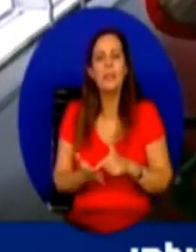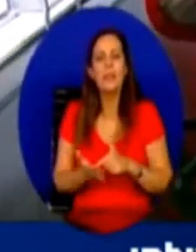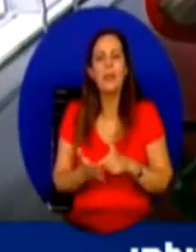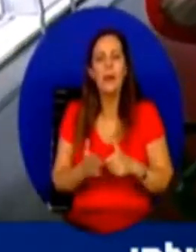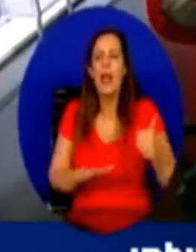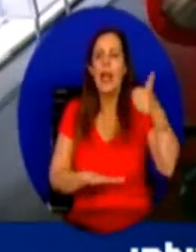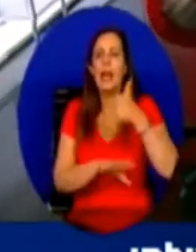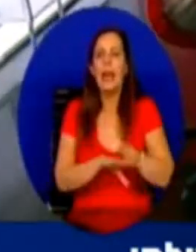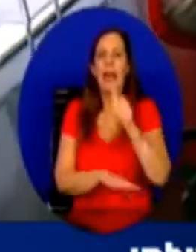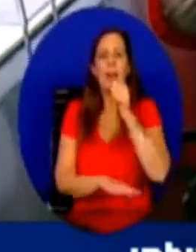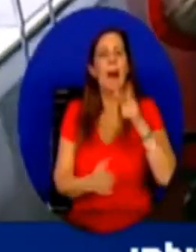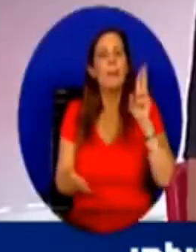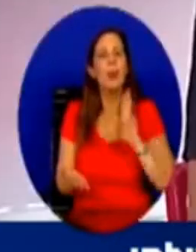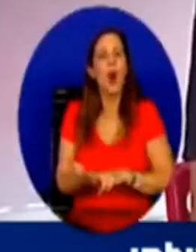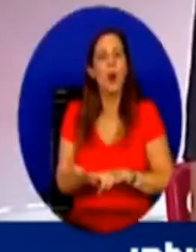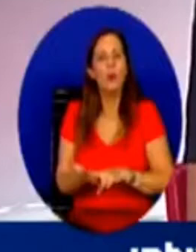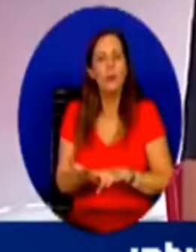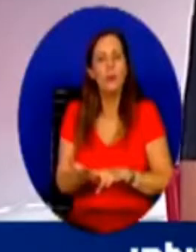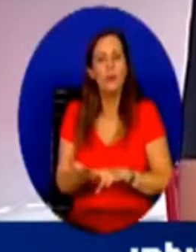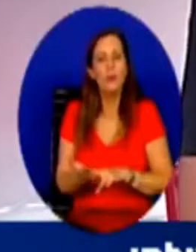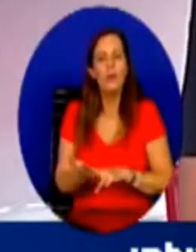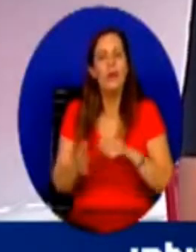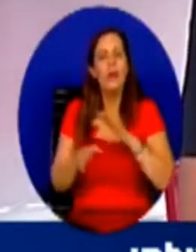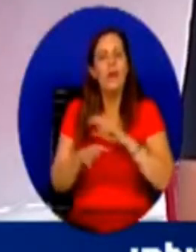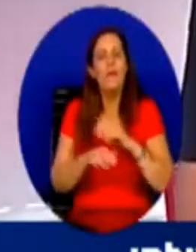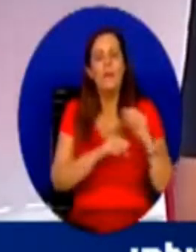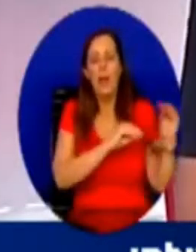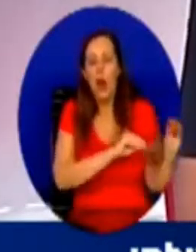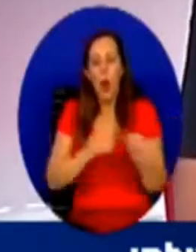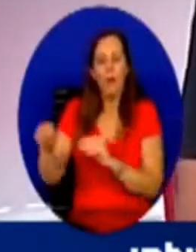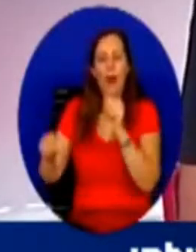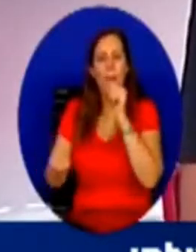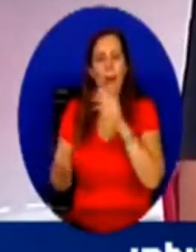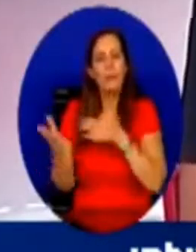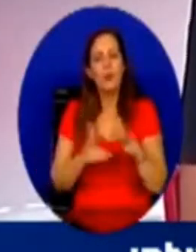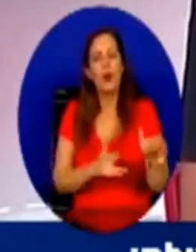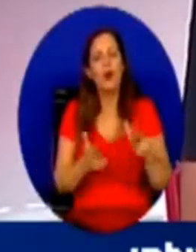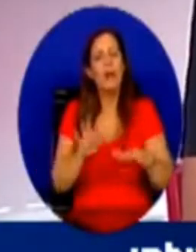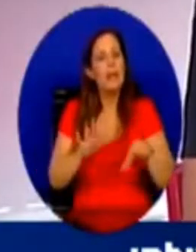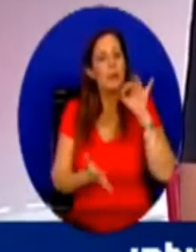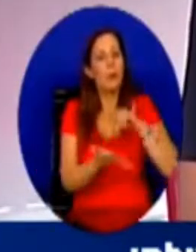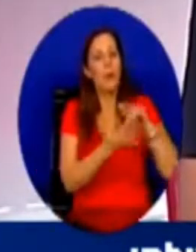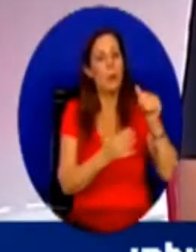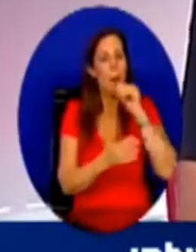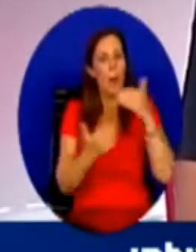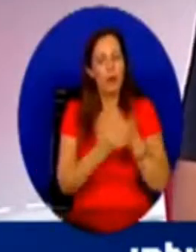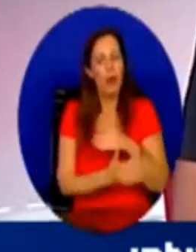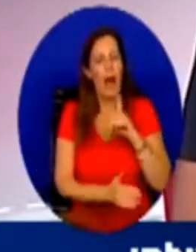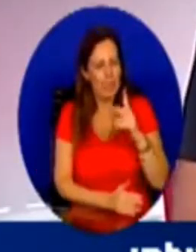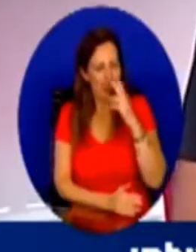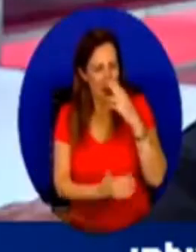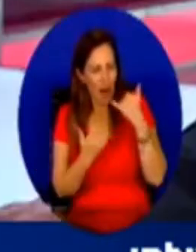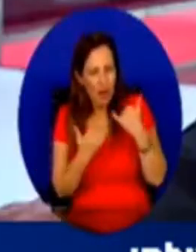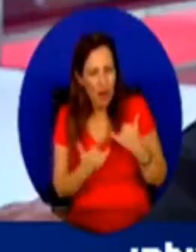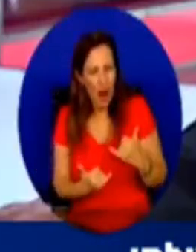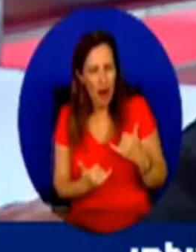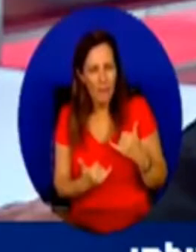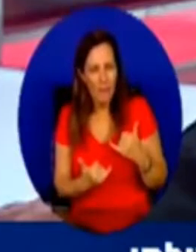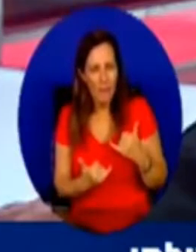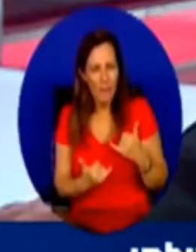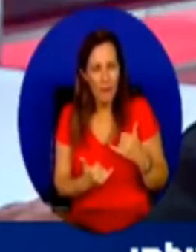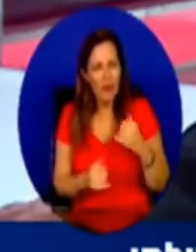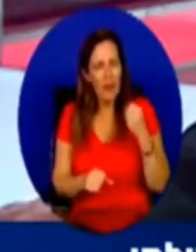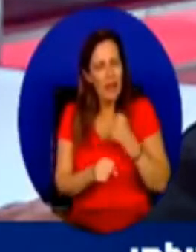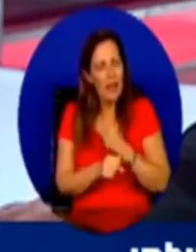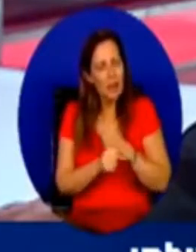לנהל את משק המים נכון, ולהוביל מים בצורה מסודרת, למצוא מקורות מים חדשים. אז אם ננסה עכשיו לסרטט